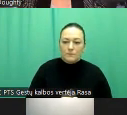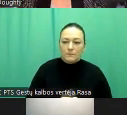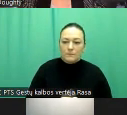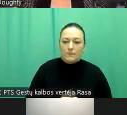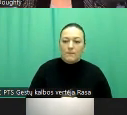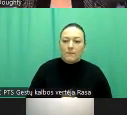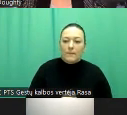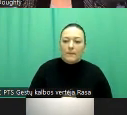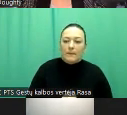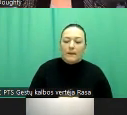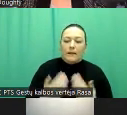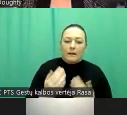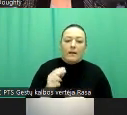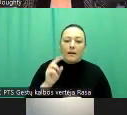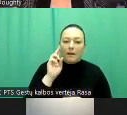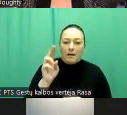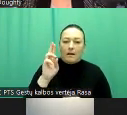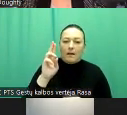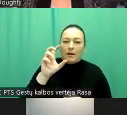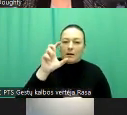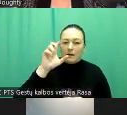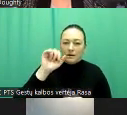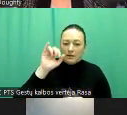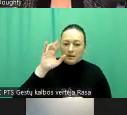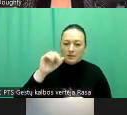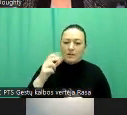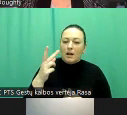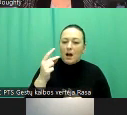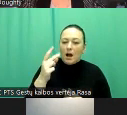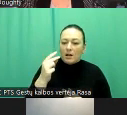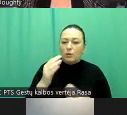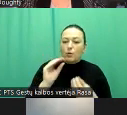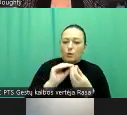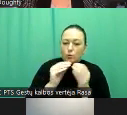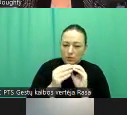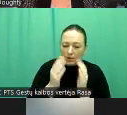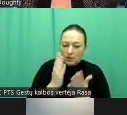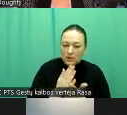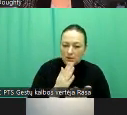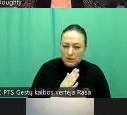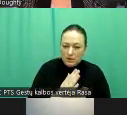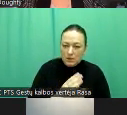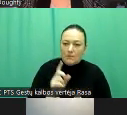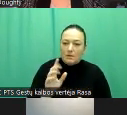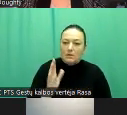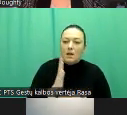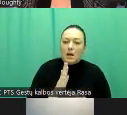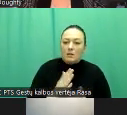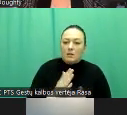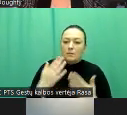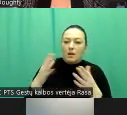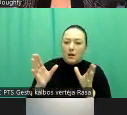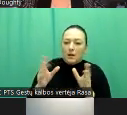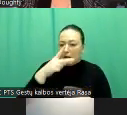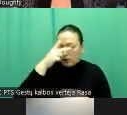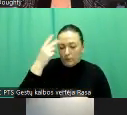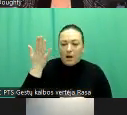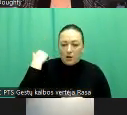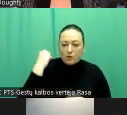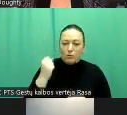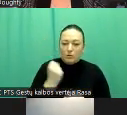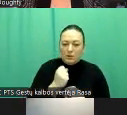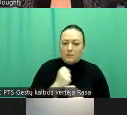Ir Krisui tai yra antrasis kontraktas, antroji sutartis, bet mes esame jau dirbę Lietuvoje.